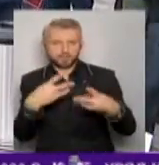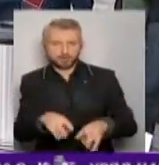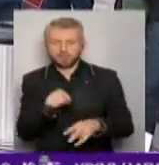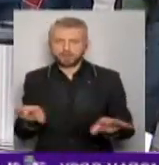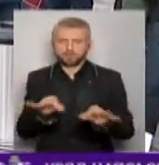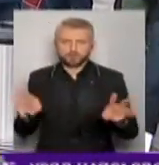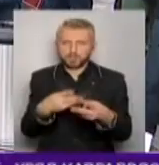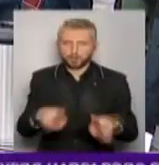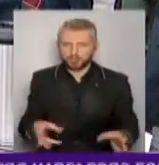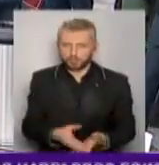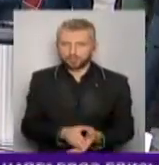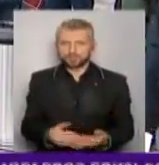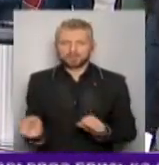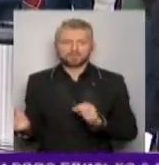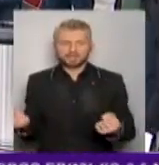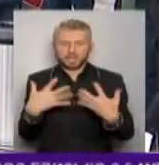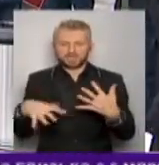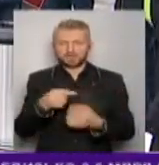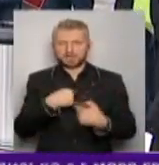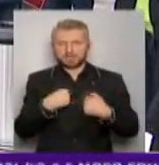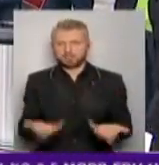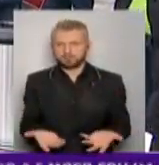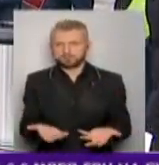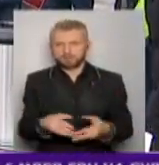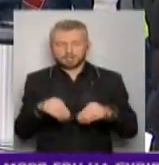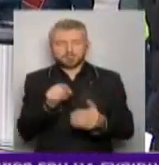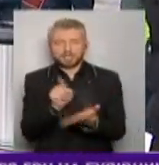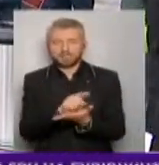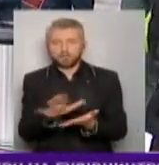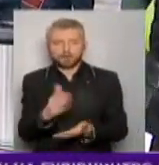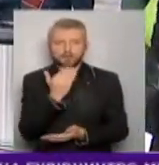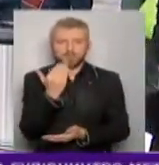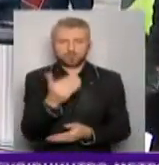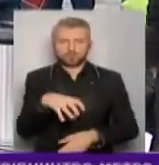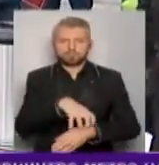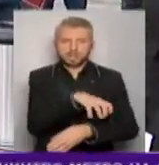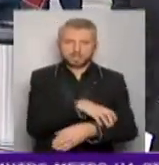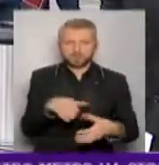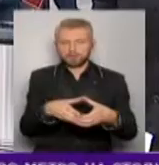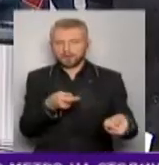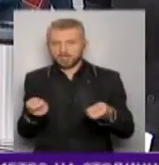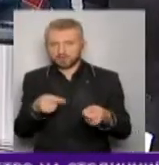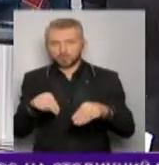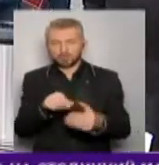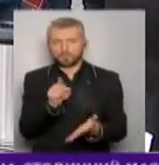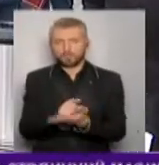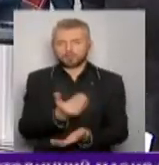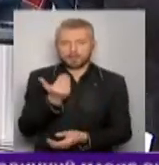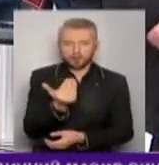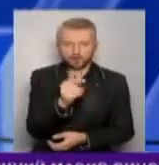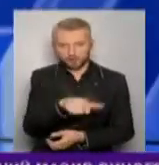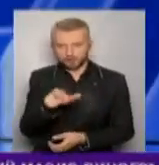нічого не потрібно, віддайте все нам. Земля не повинна належати партії і правительству, земля повинна належати